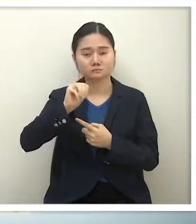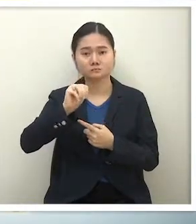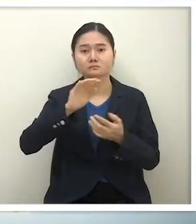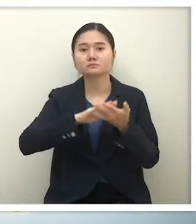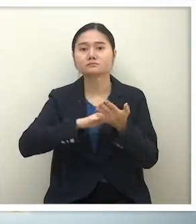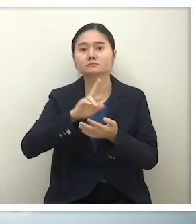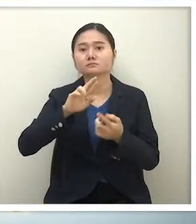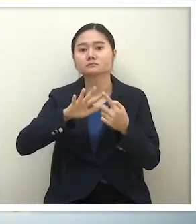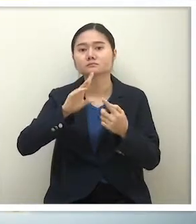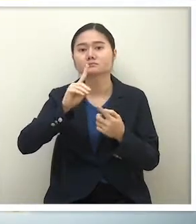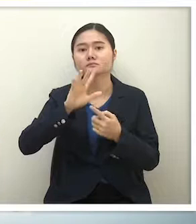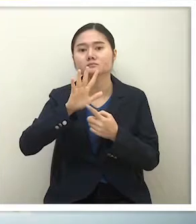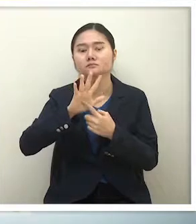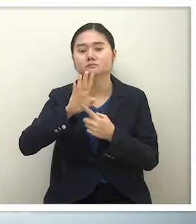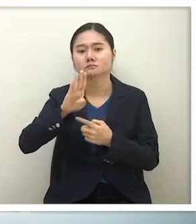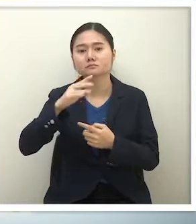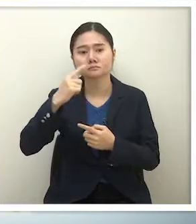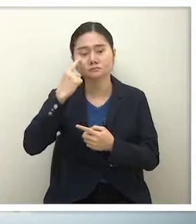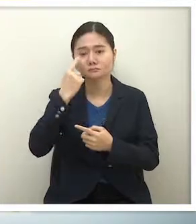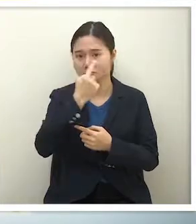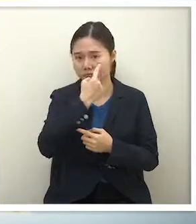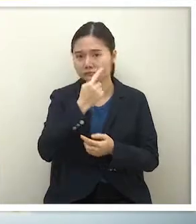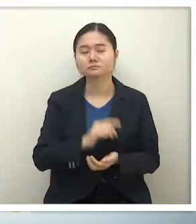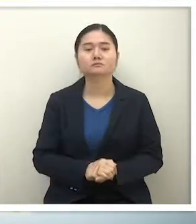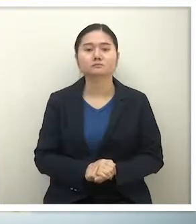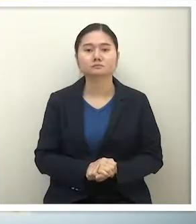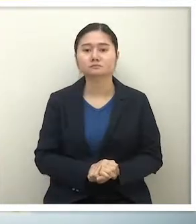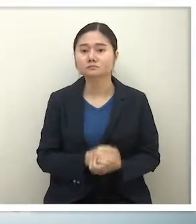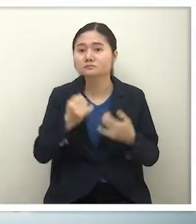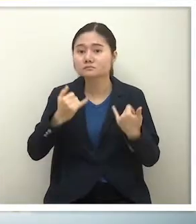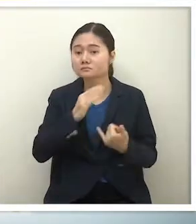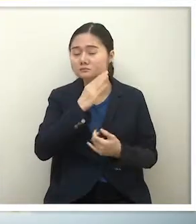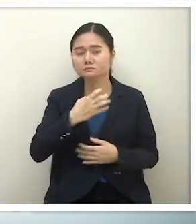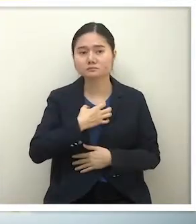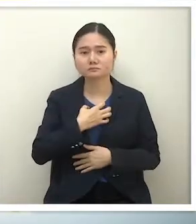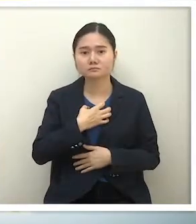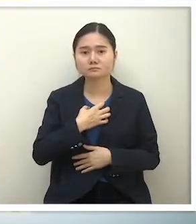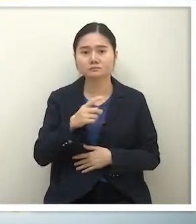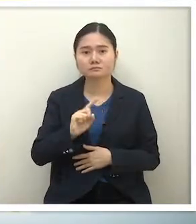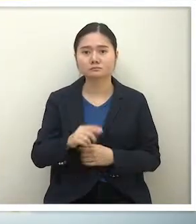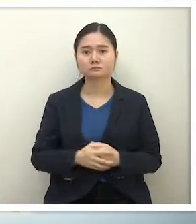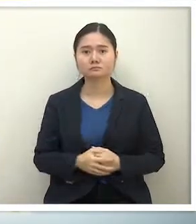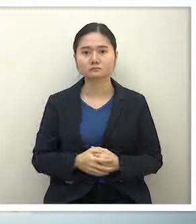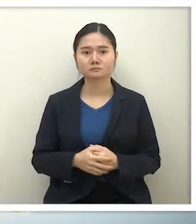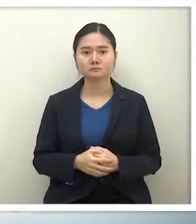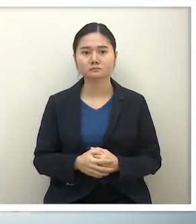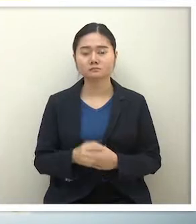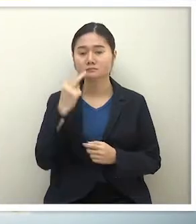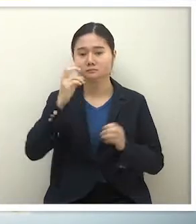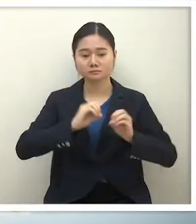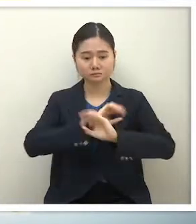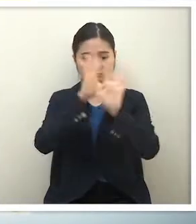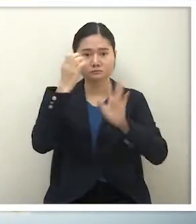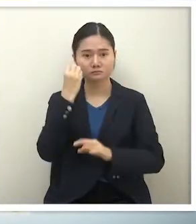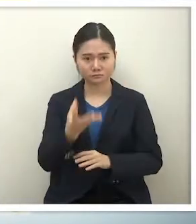งที่ต้องทำก็คือกำหนดเส้นนี้คราวนี้ถ้าเราอยากจะโชว์ท้องฟ้าเยอะเ